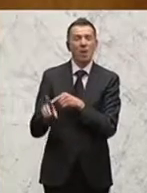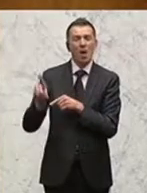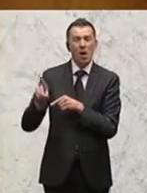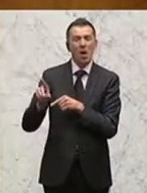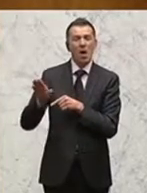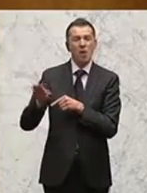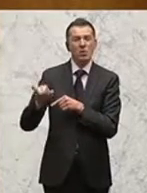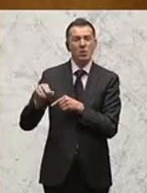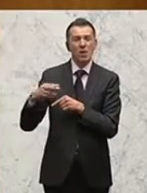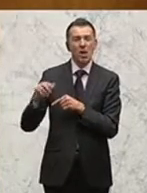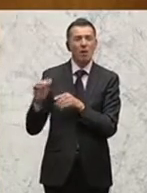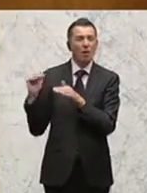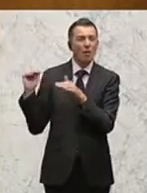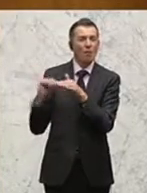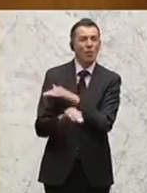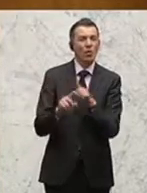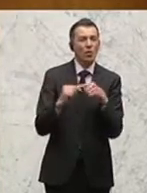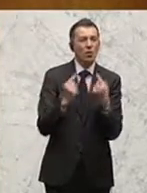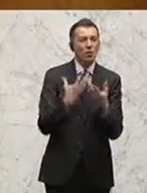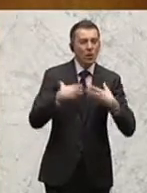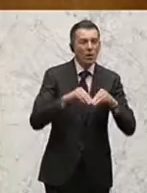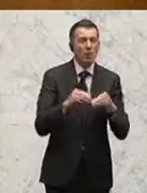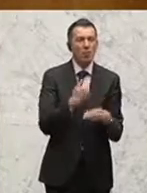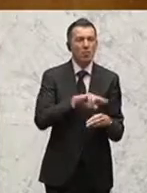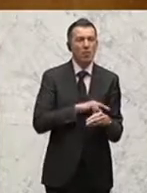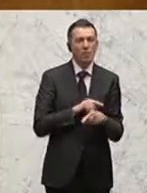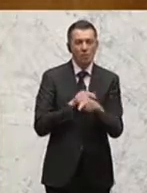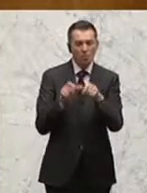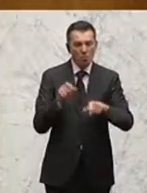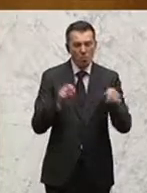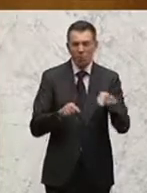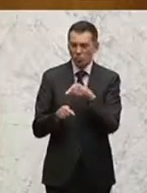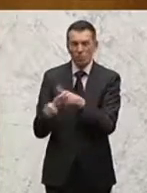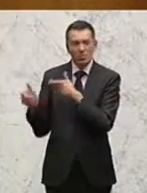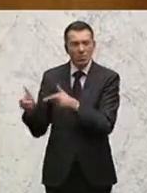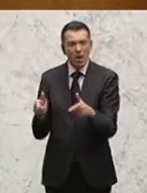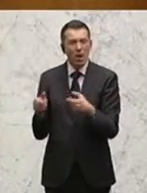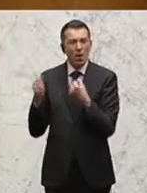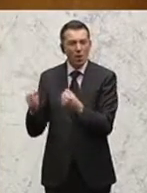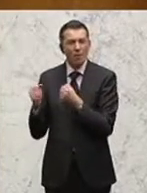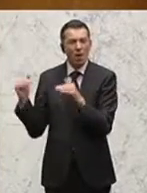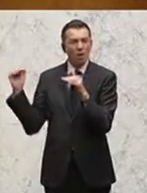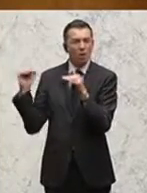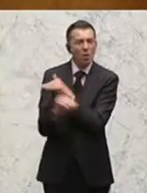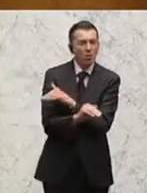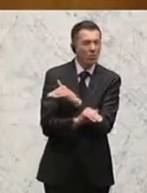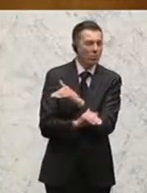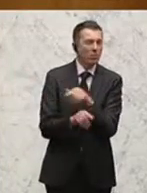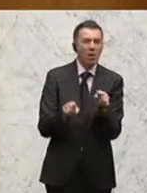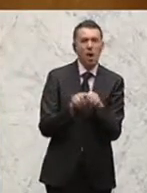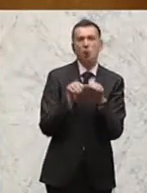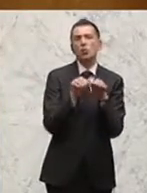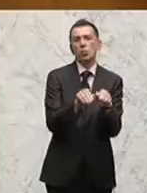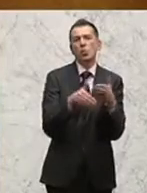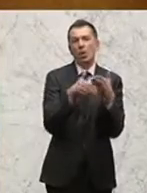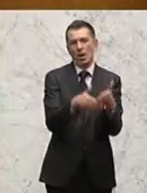es ist unsere gemeinsame Verantwortung, jenen Menschen, die vor diesem Terror, vor dieser Gewalt flüchten, auch Schutz